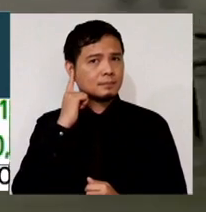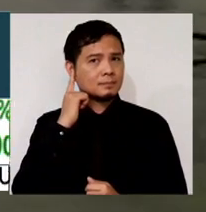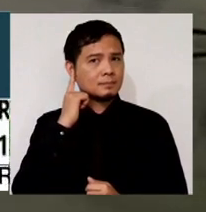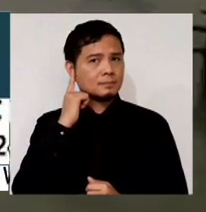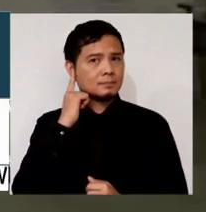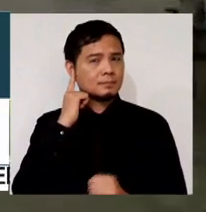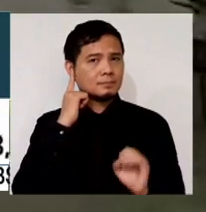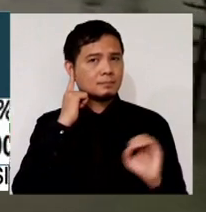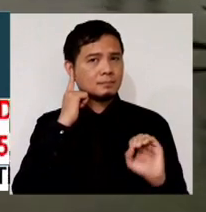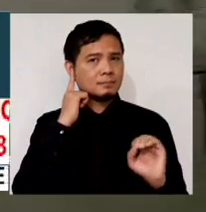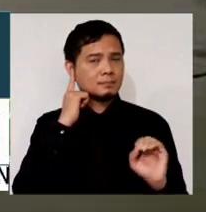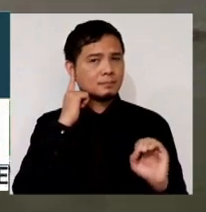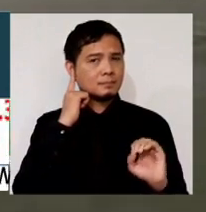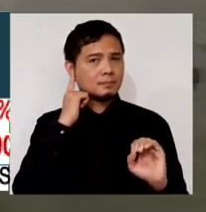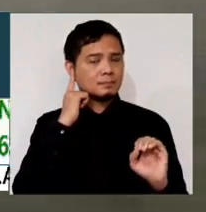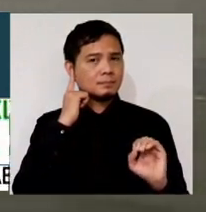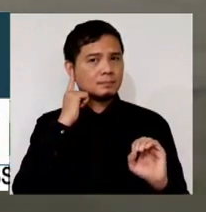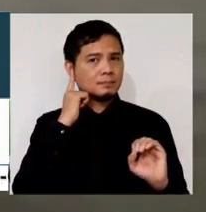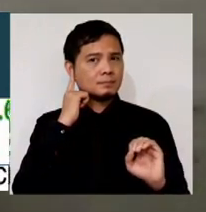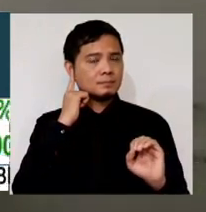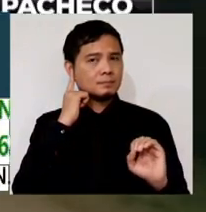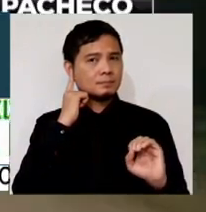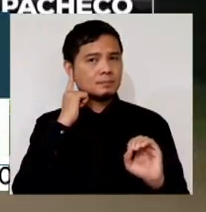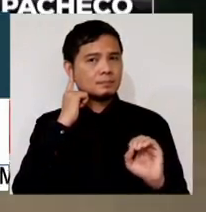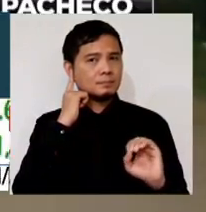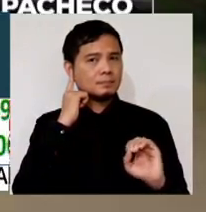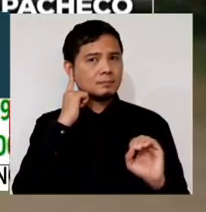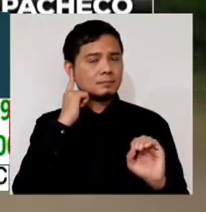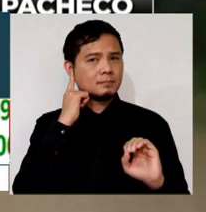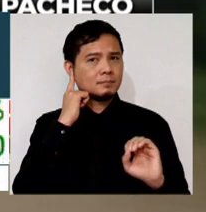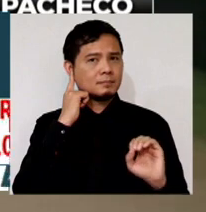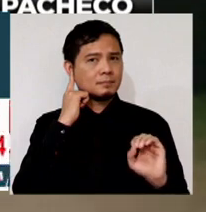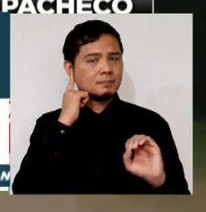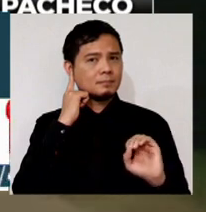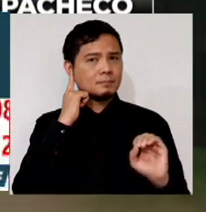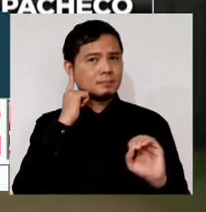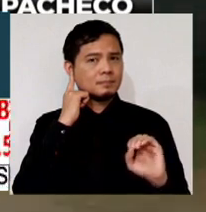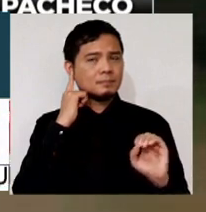sa 187 na bahay na po ito? Mga